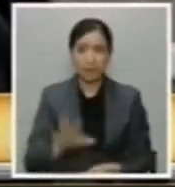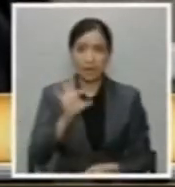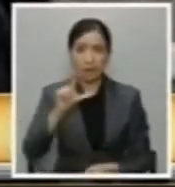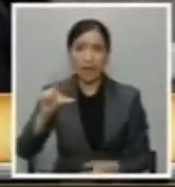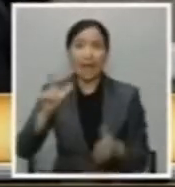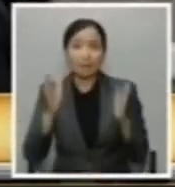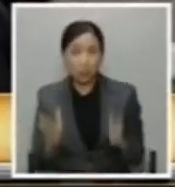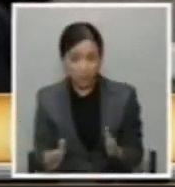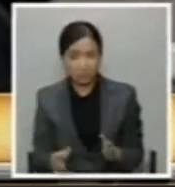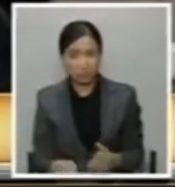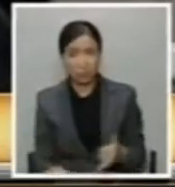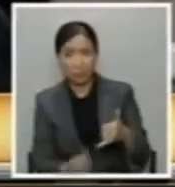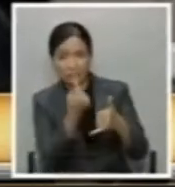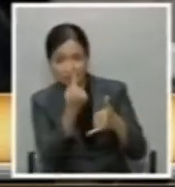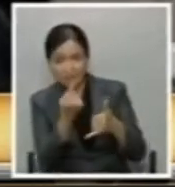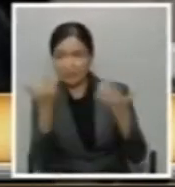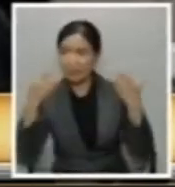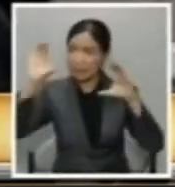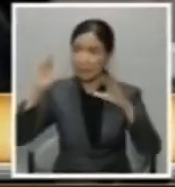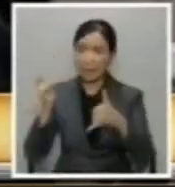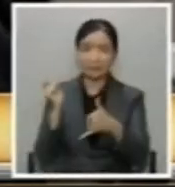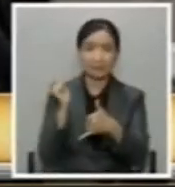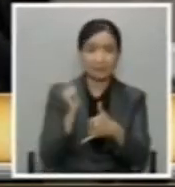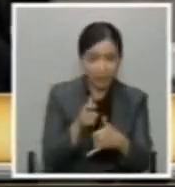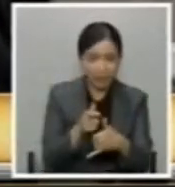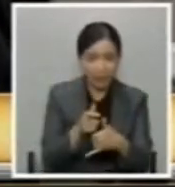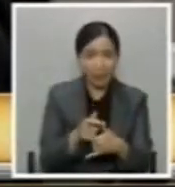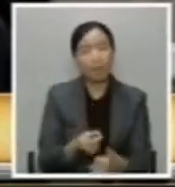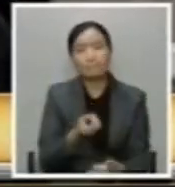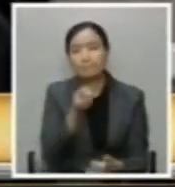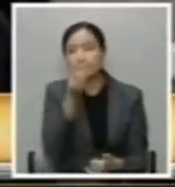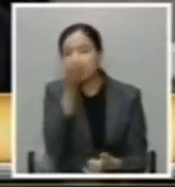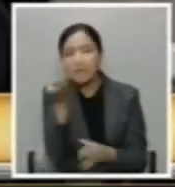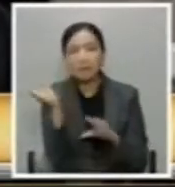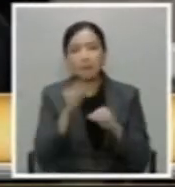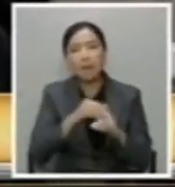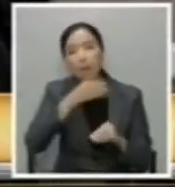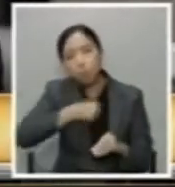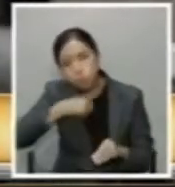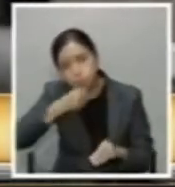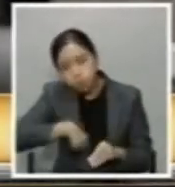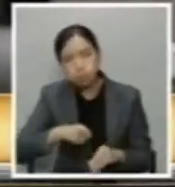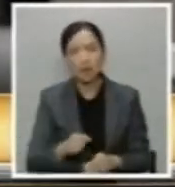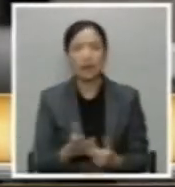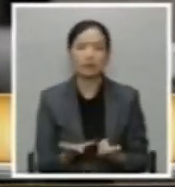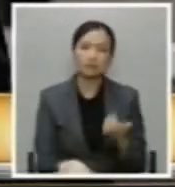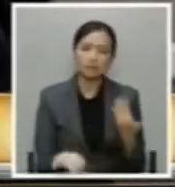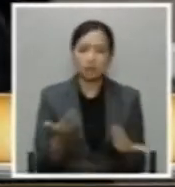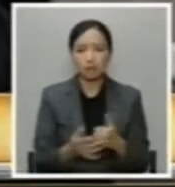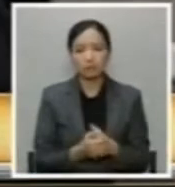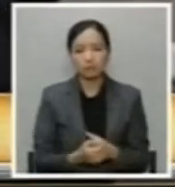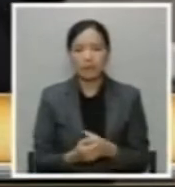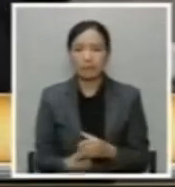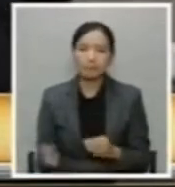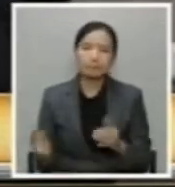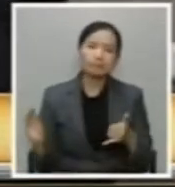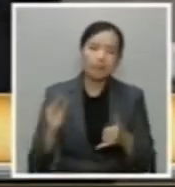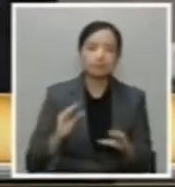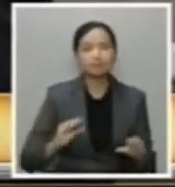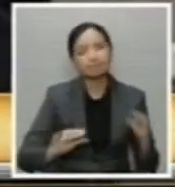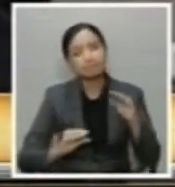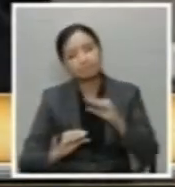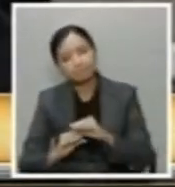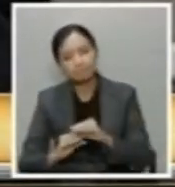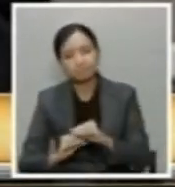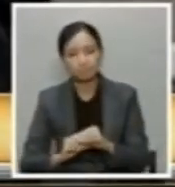ได้รับเงินจากรัฐบาลในรูปแบบต่างๆไม่ว่าจะเป็นเบี้ยผู้สูงอายุนะครับหรือรวมถึงส่วนที่สมทบให้กับ